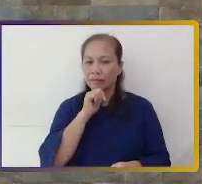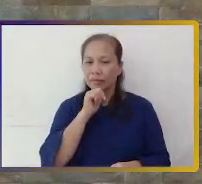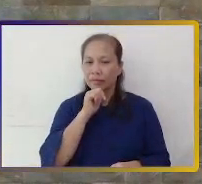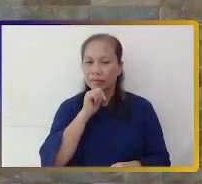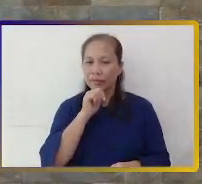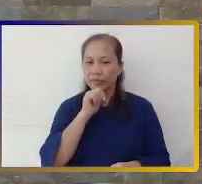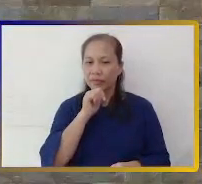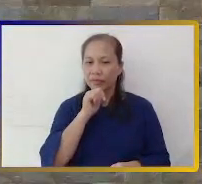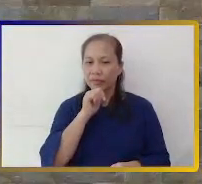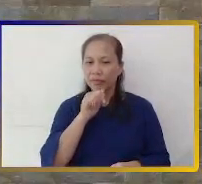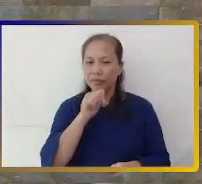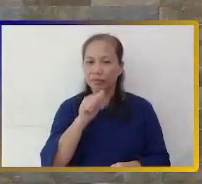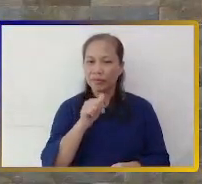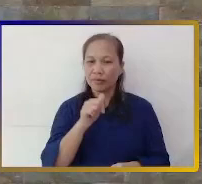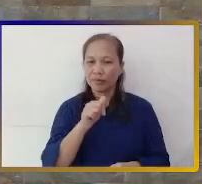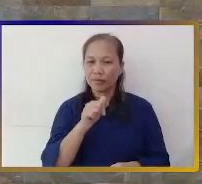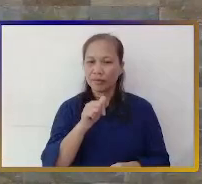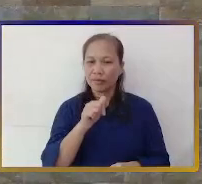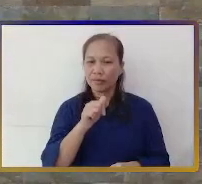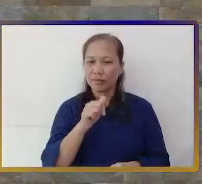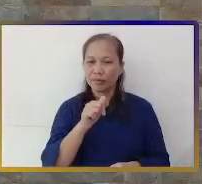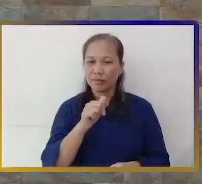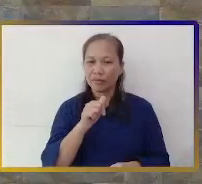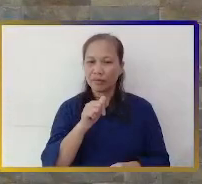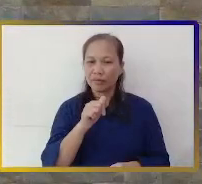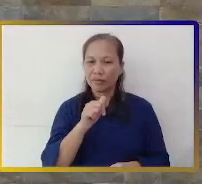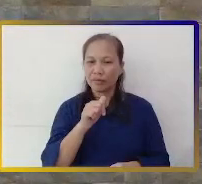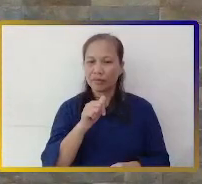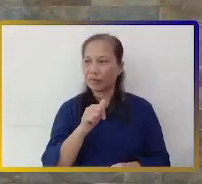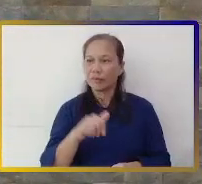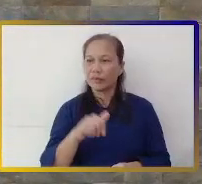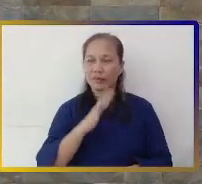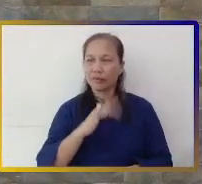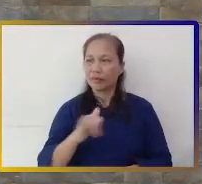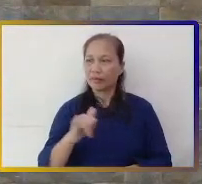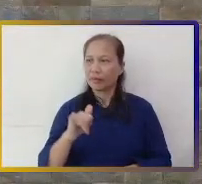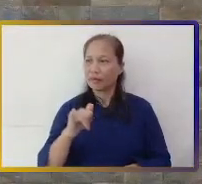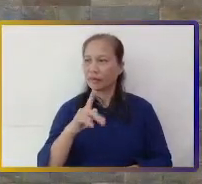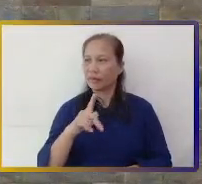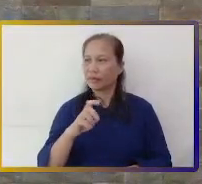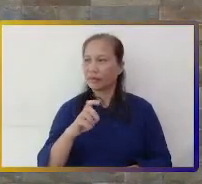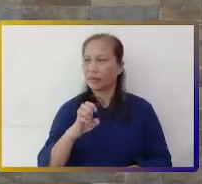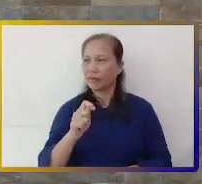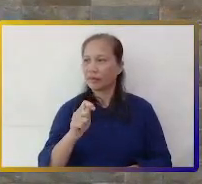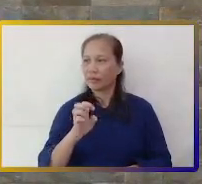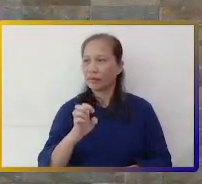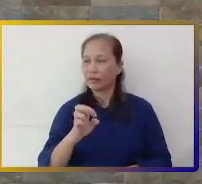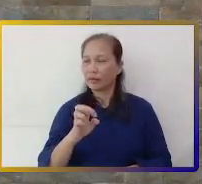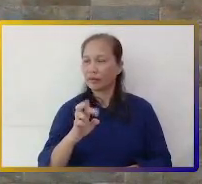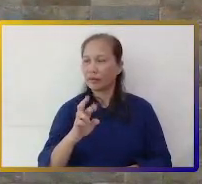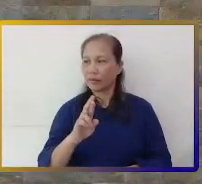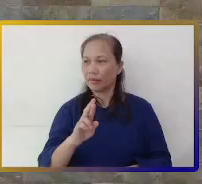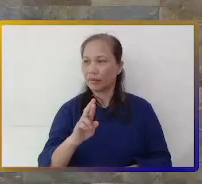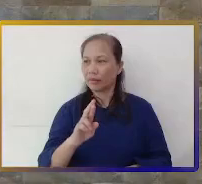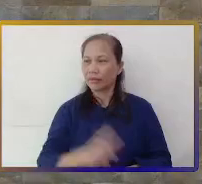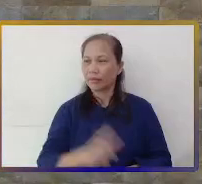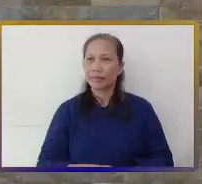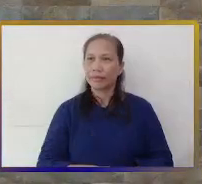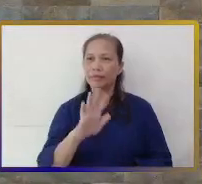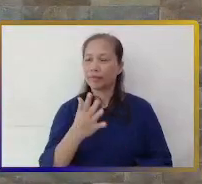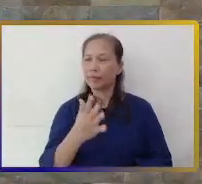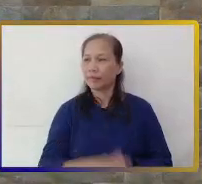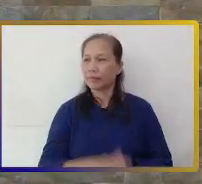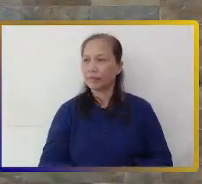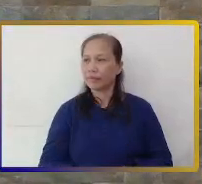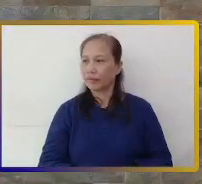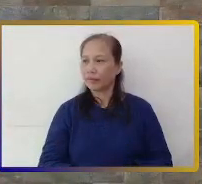preaching ni Peter debris you see and then the last panglima isa po